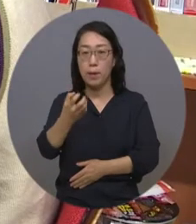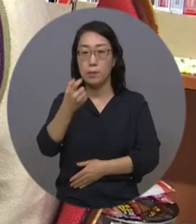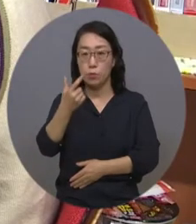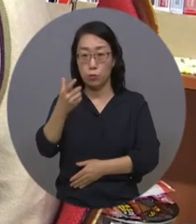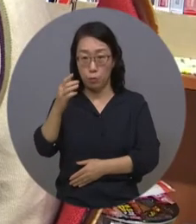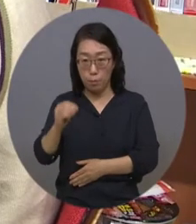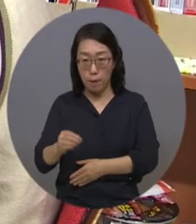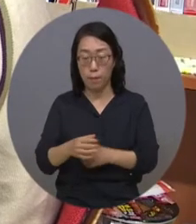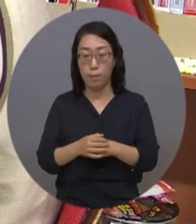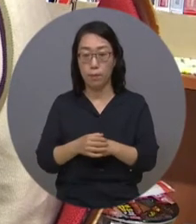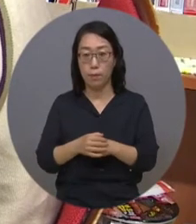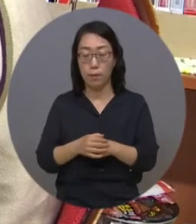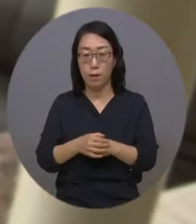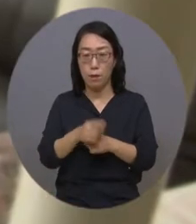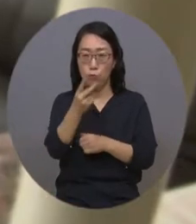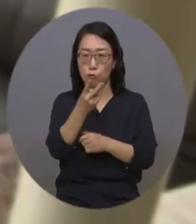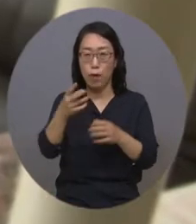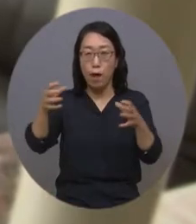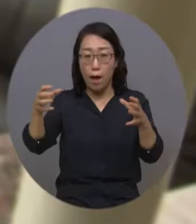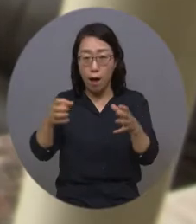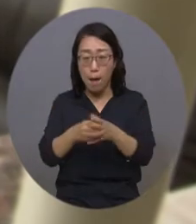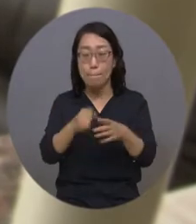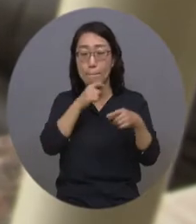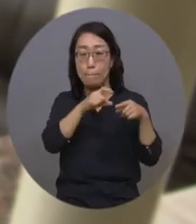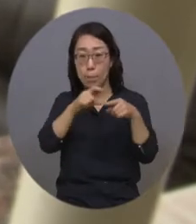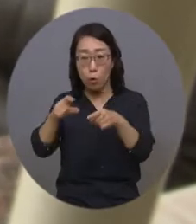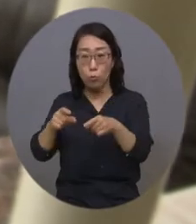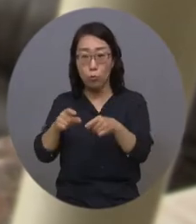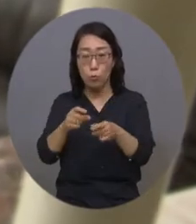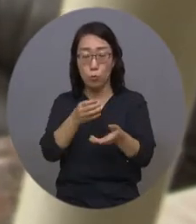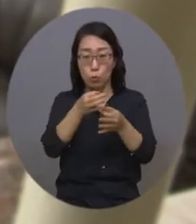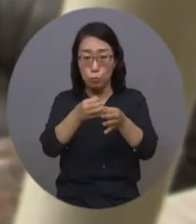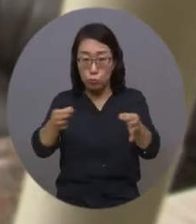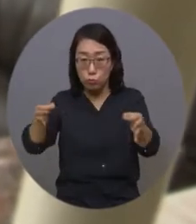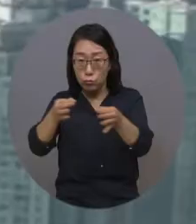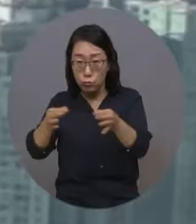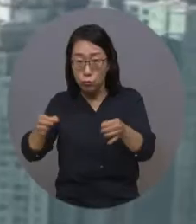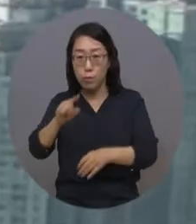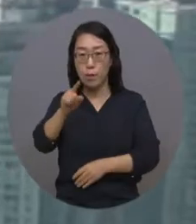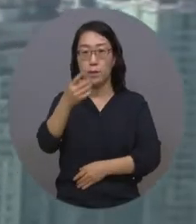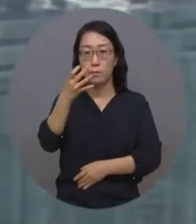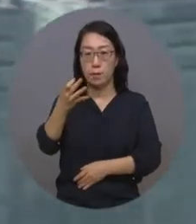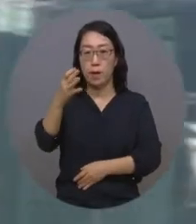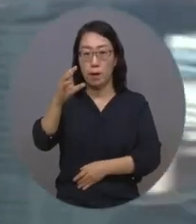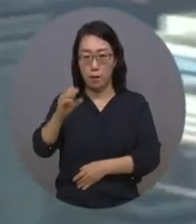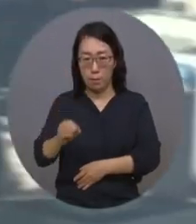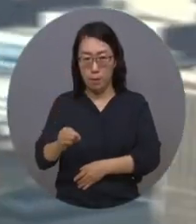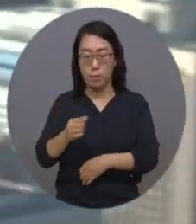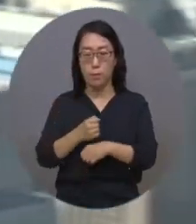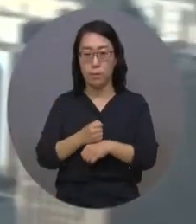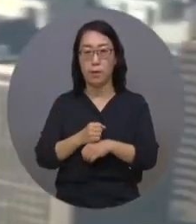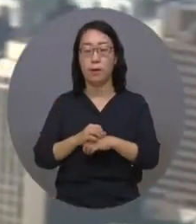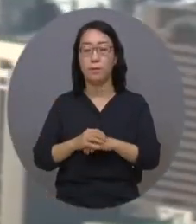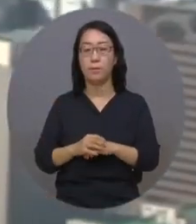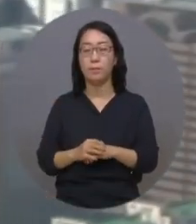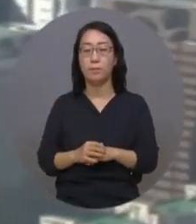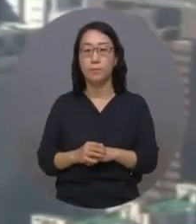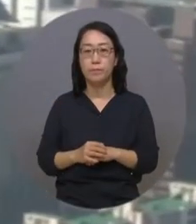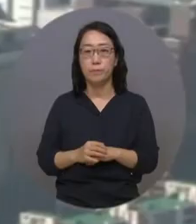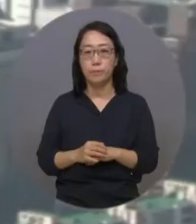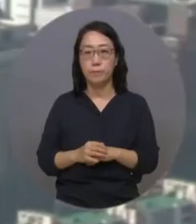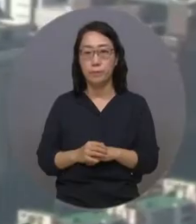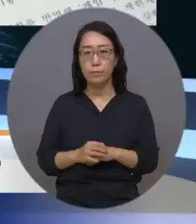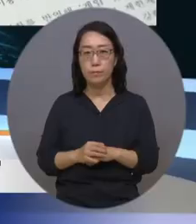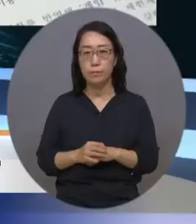원으로 근로자녀 장려금 전체 평균 지급액은 114만 원이었습니다. 복지TV 뉴스 이가연입니다.